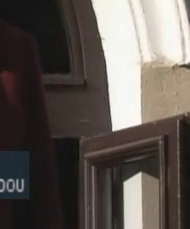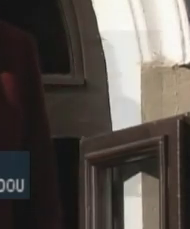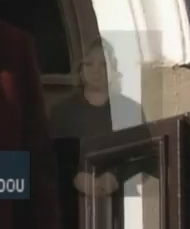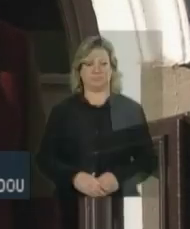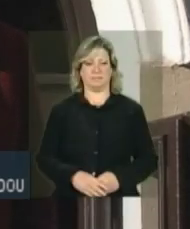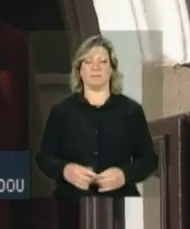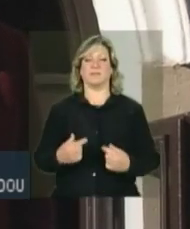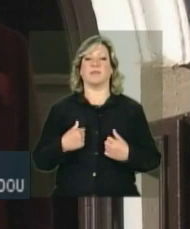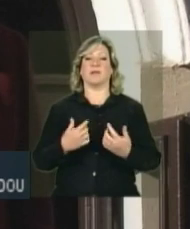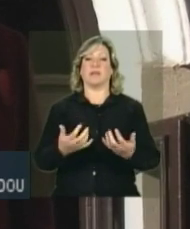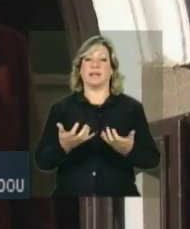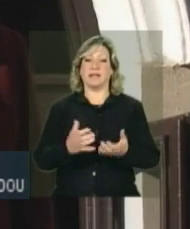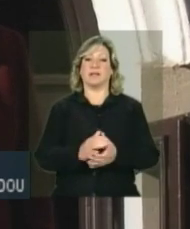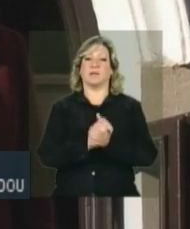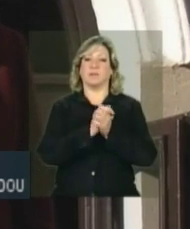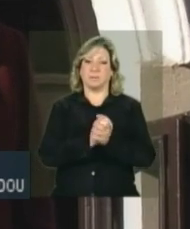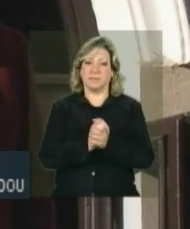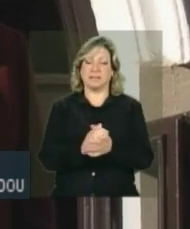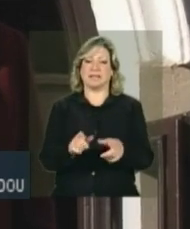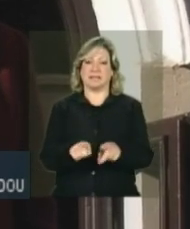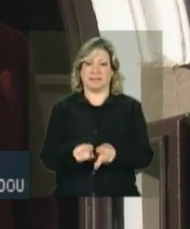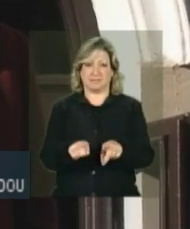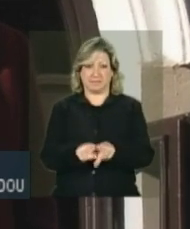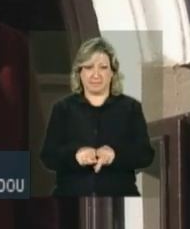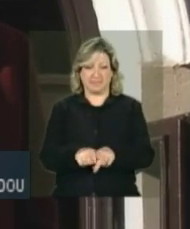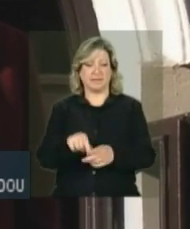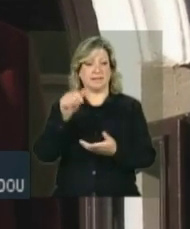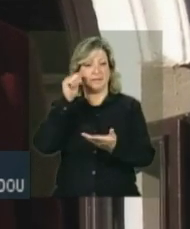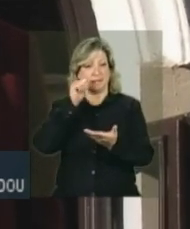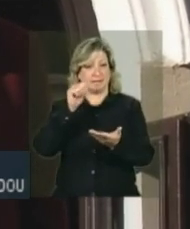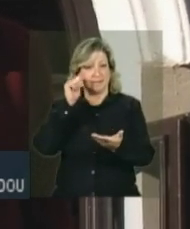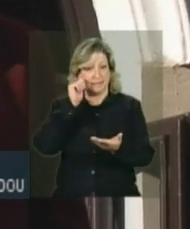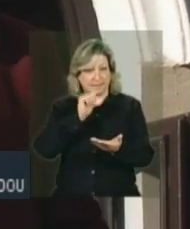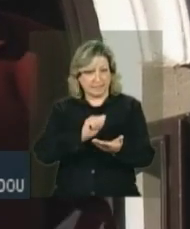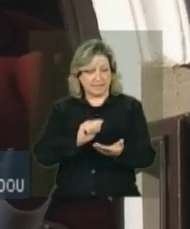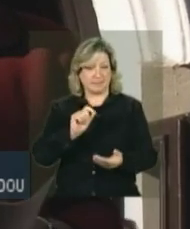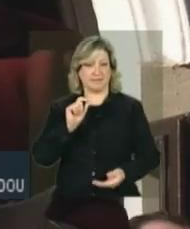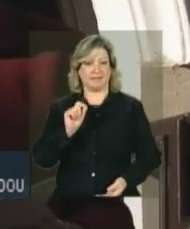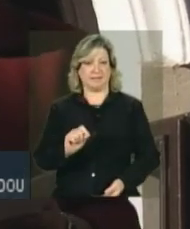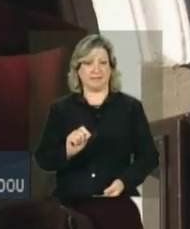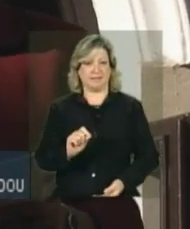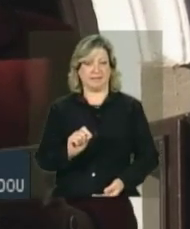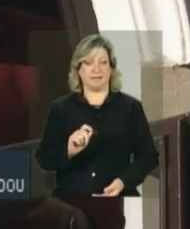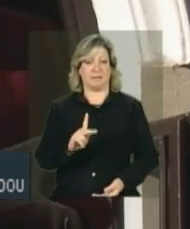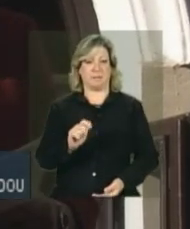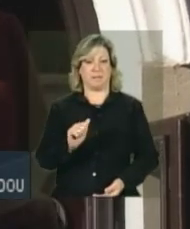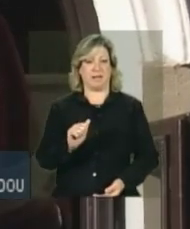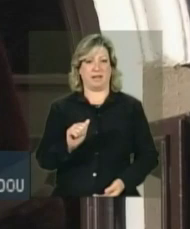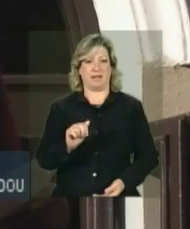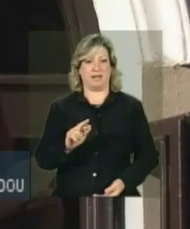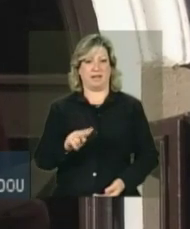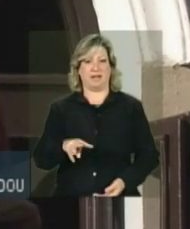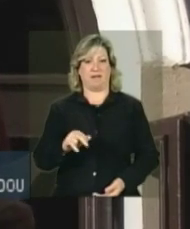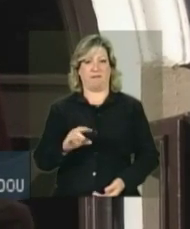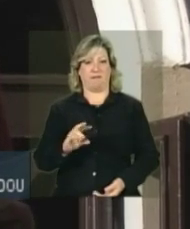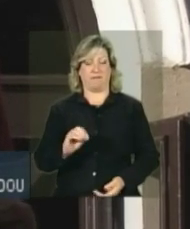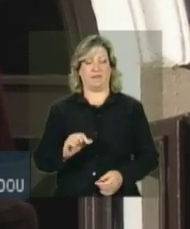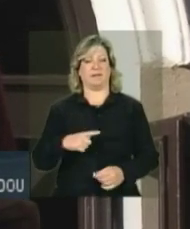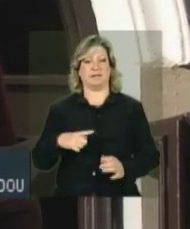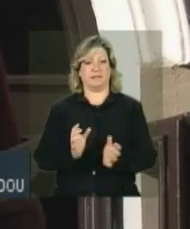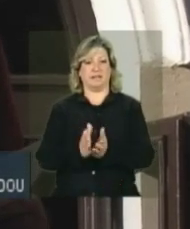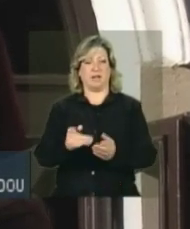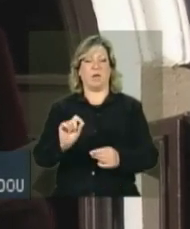Queria cumprimentar também a senhora Parvanova. Queria cumprimentar o governador